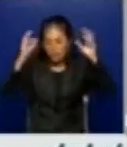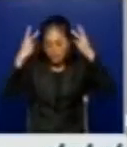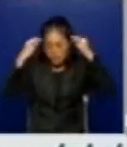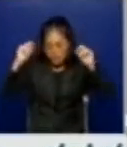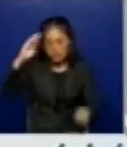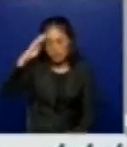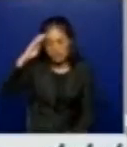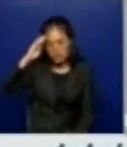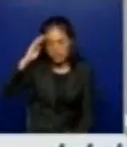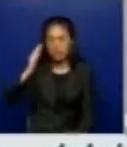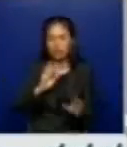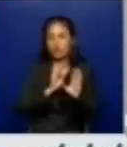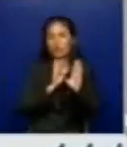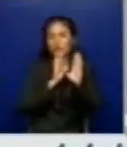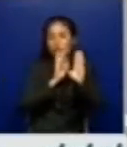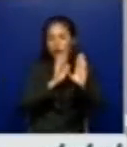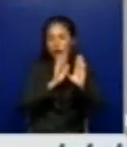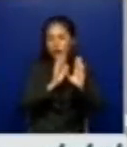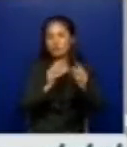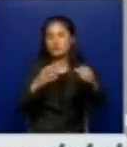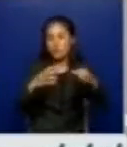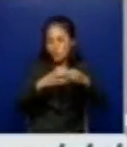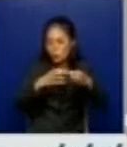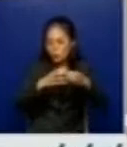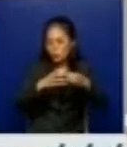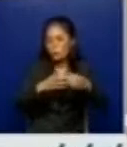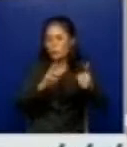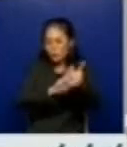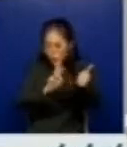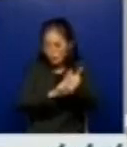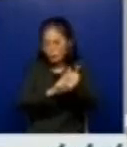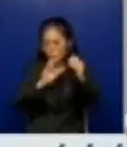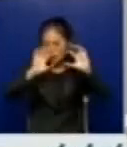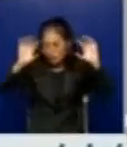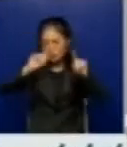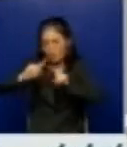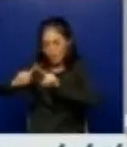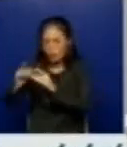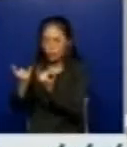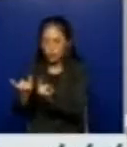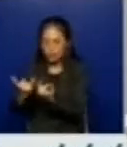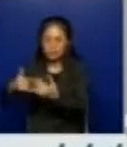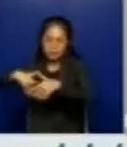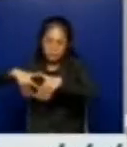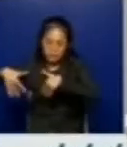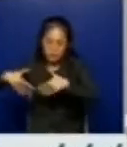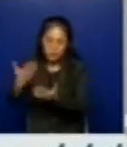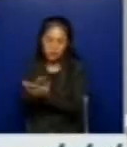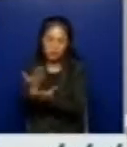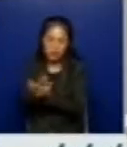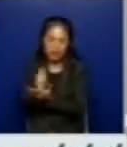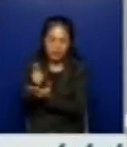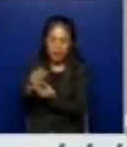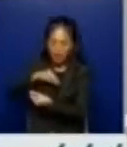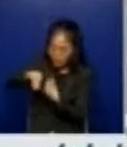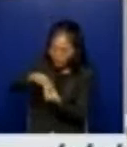มนตรีถึงคณะรัฐมนตรีทุกท่านนะครับว่าวันนี้พี่น้องประชาชนไม่มีเม็ดเงินเพียงพอที่ใช้จ่าย